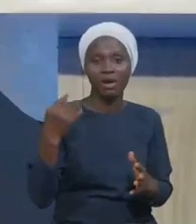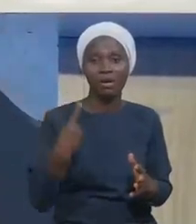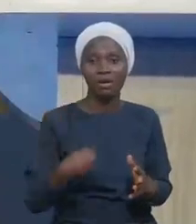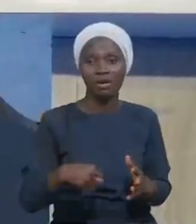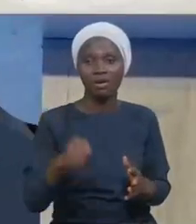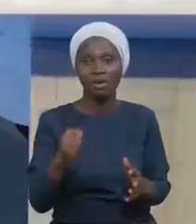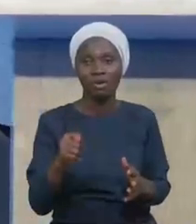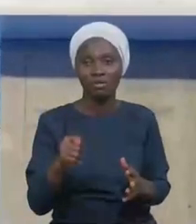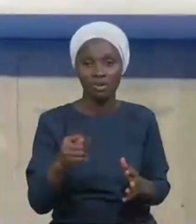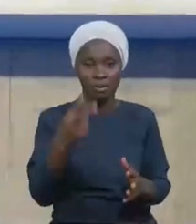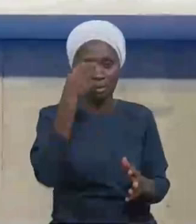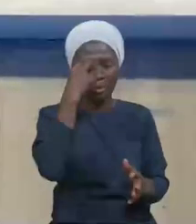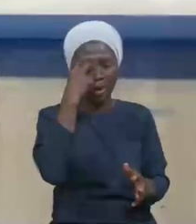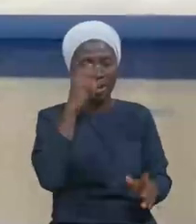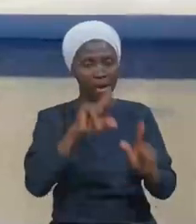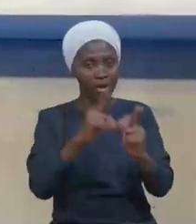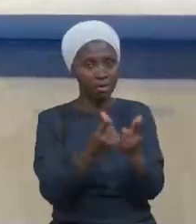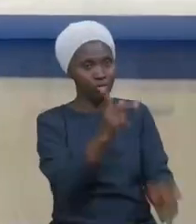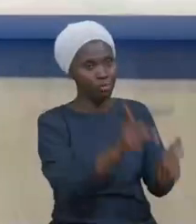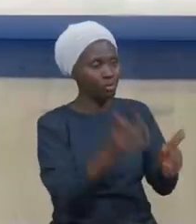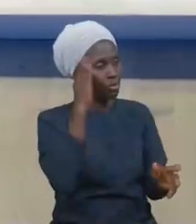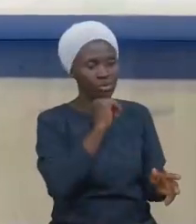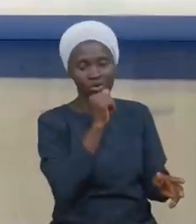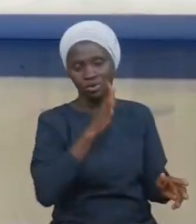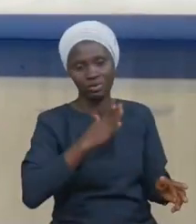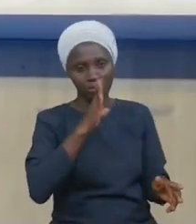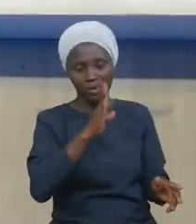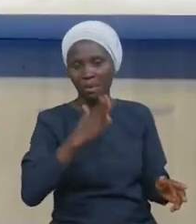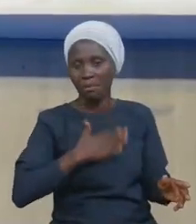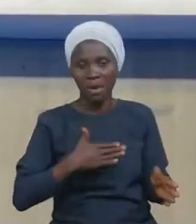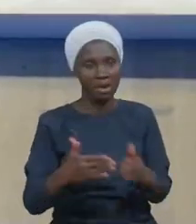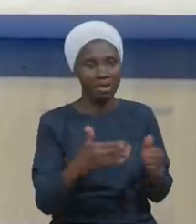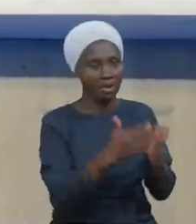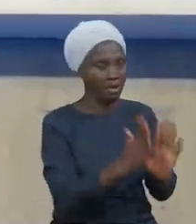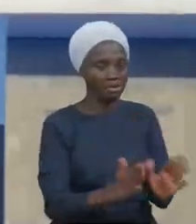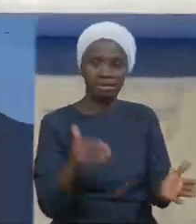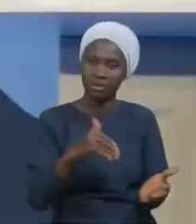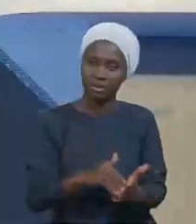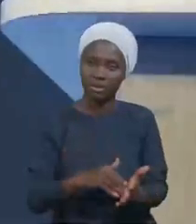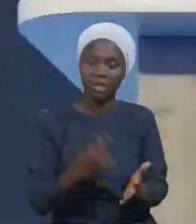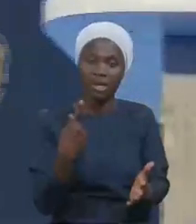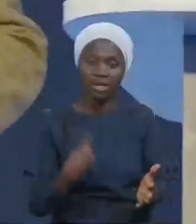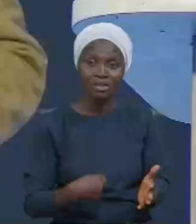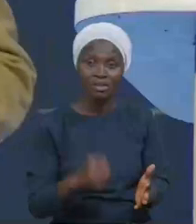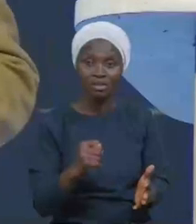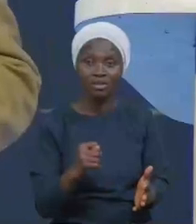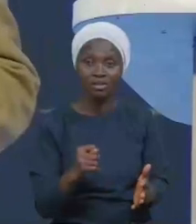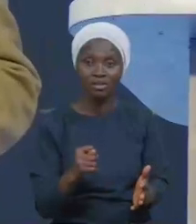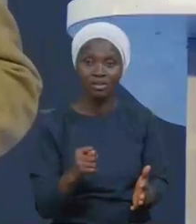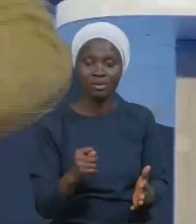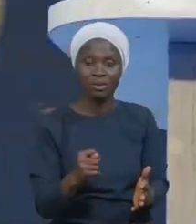Le président de l'association des aveugles ne sera plus mon directeur. Le Dieu de ce